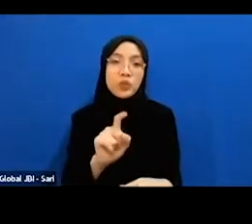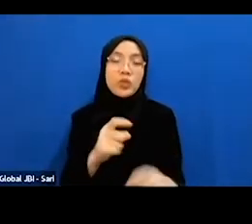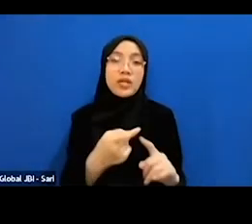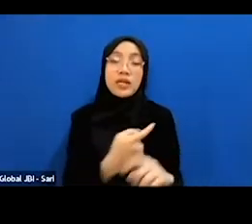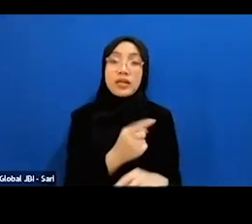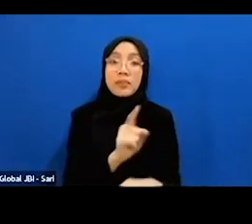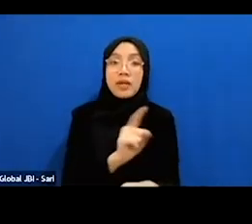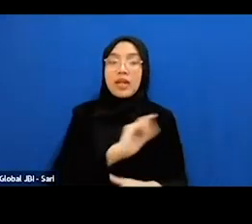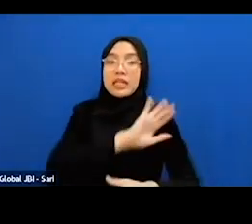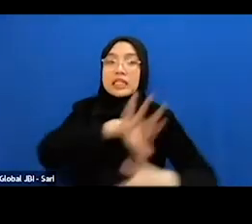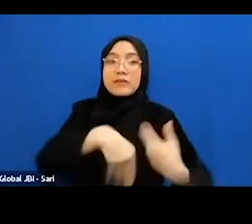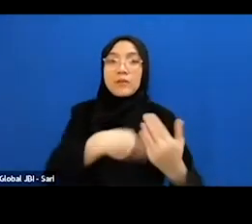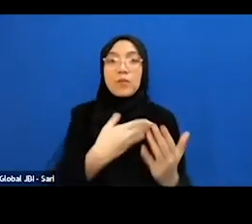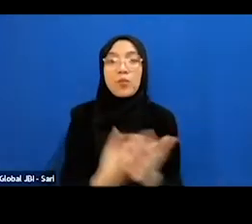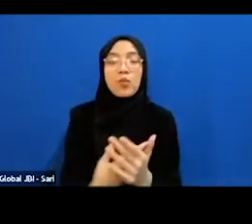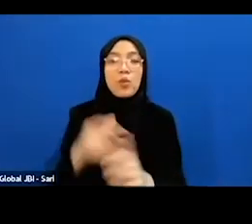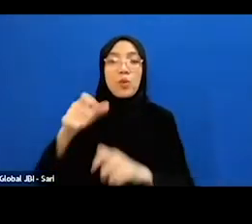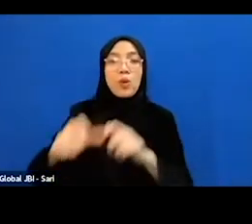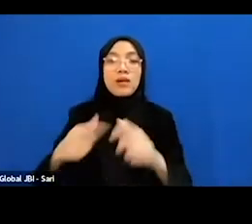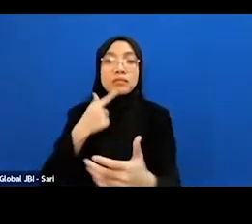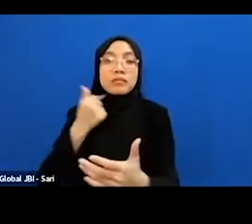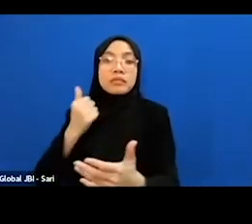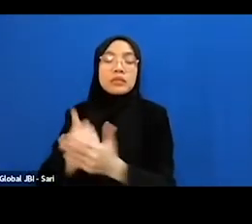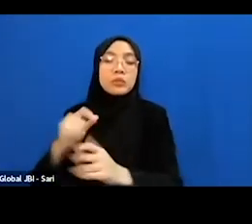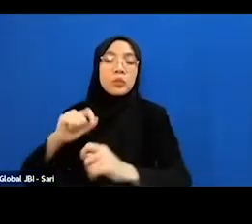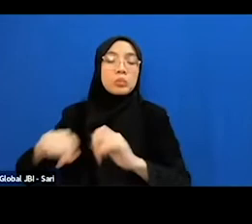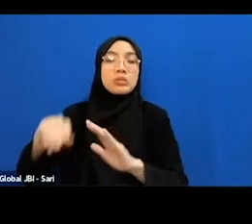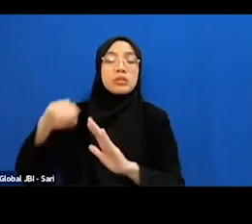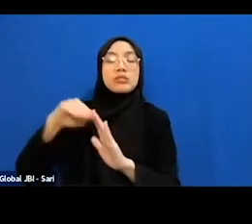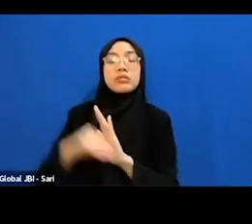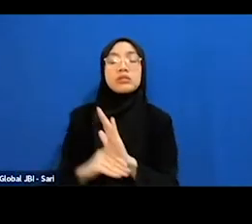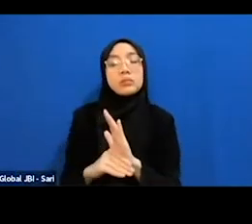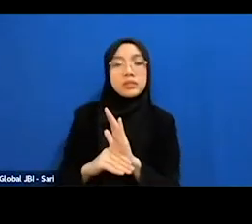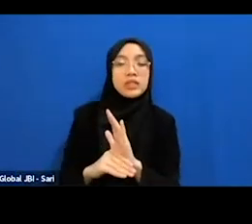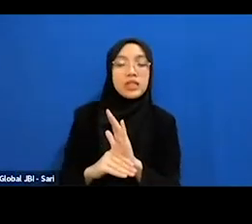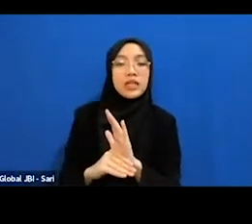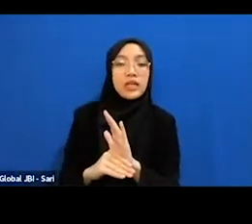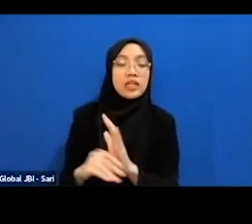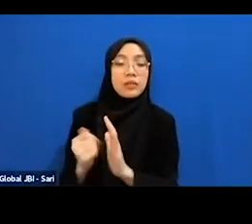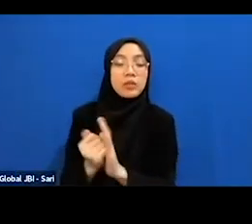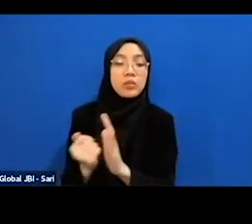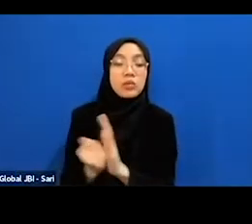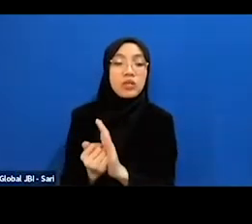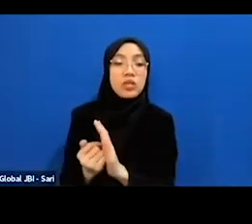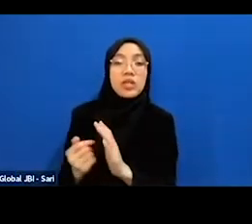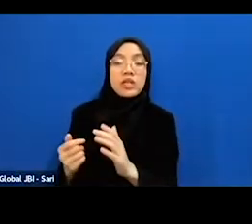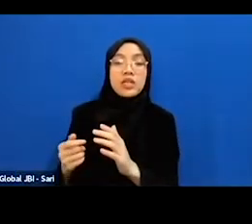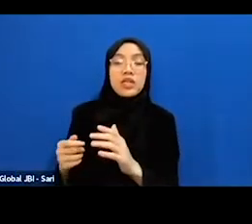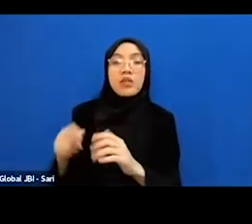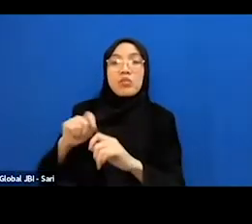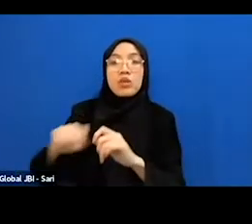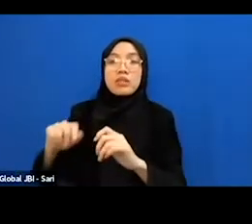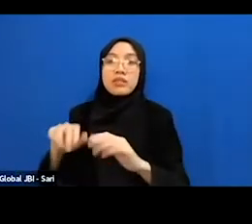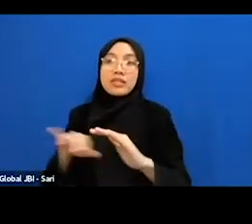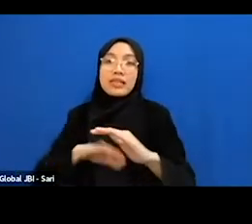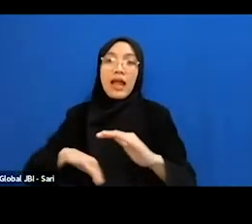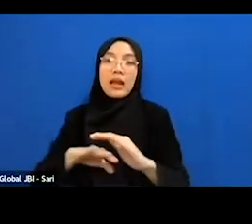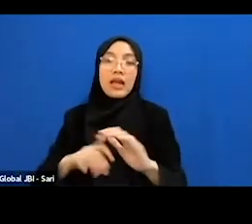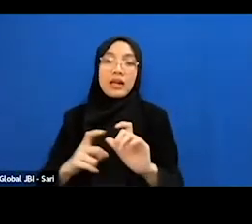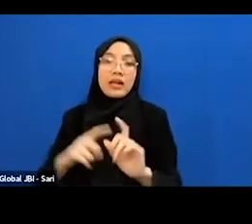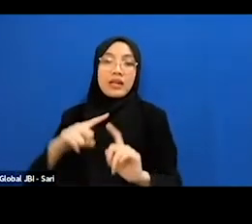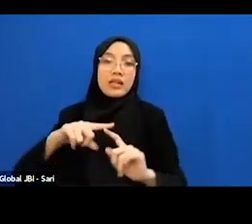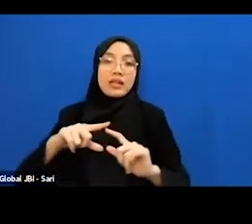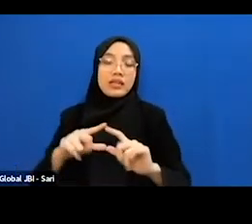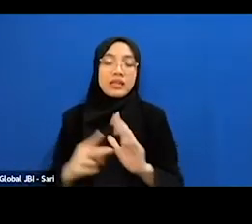semua ke pemangku kepentingan yang bertalian dengan standarisasi dengan label